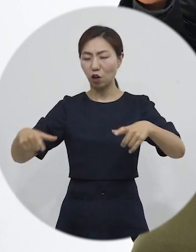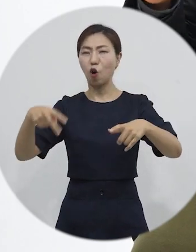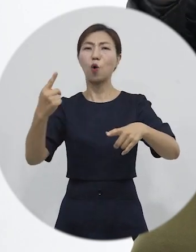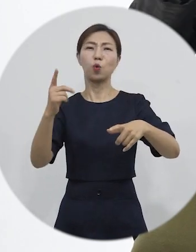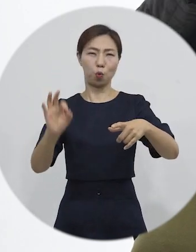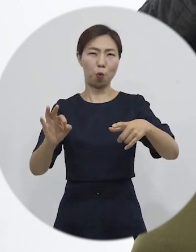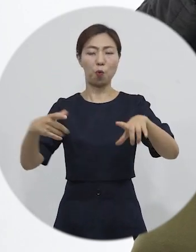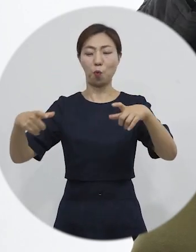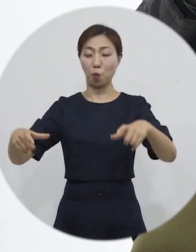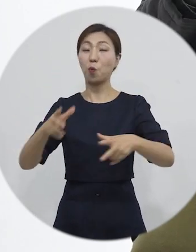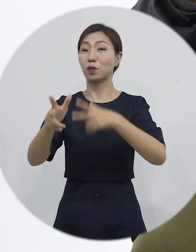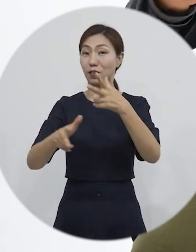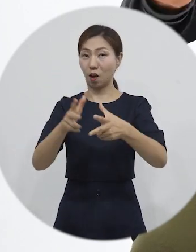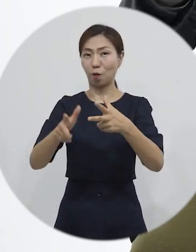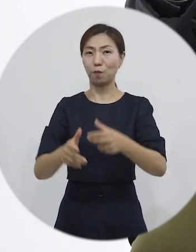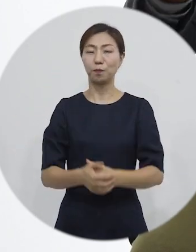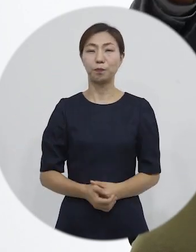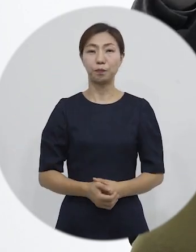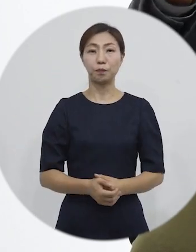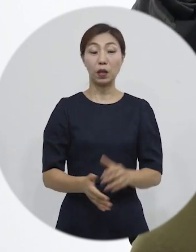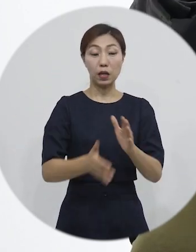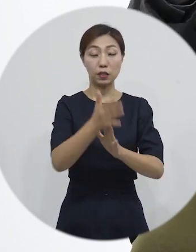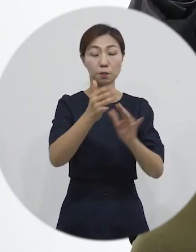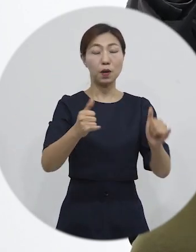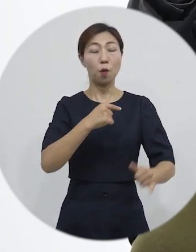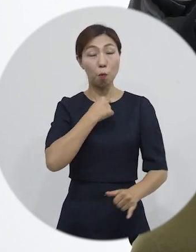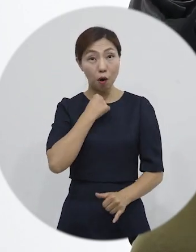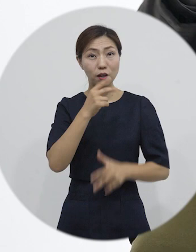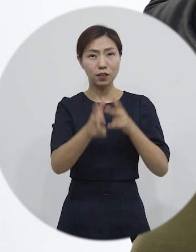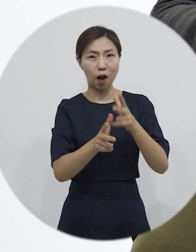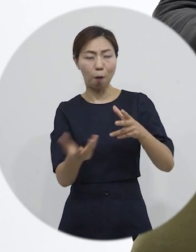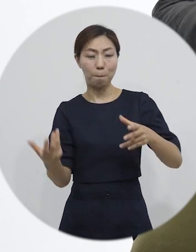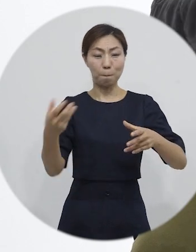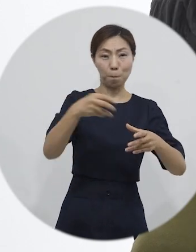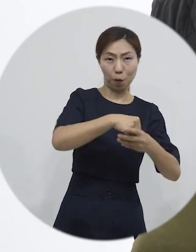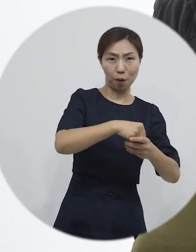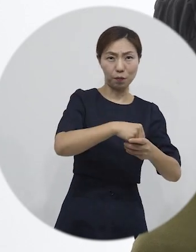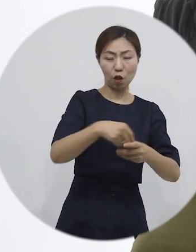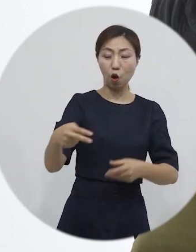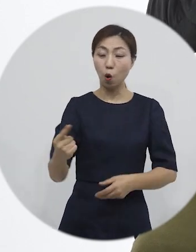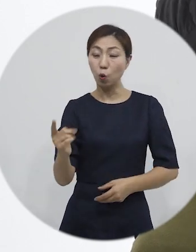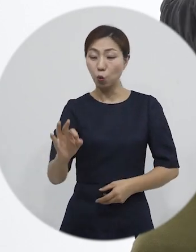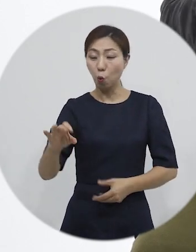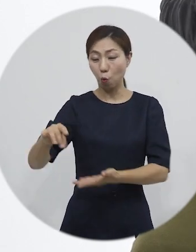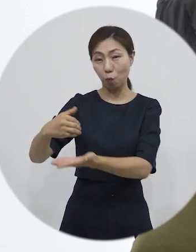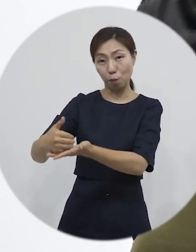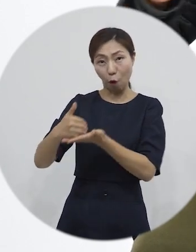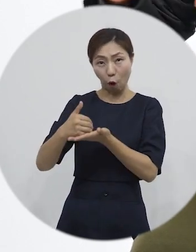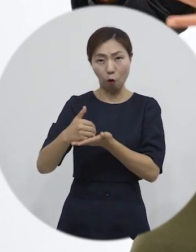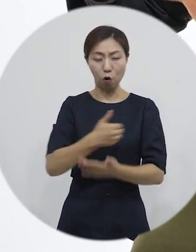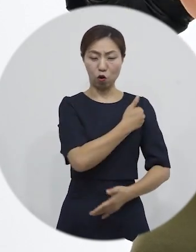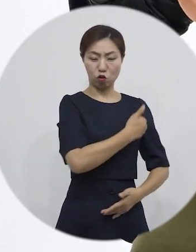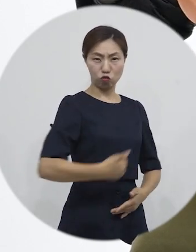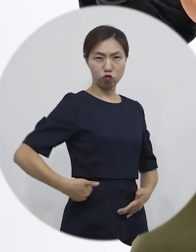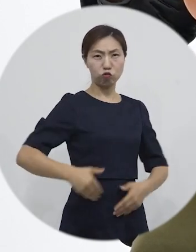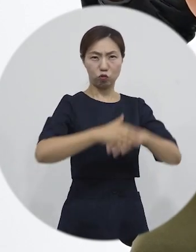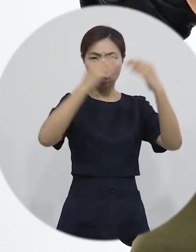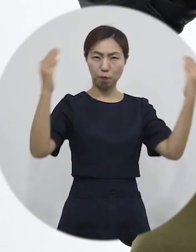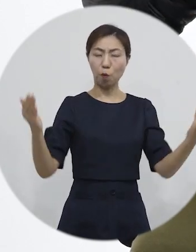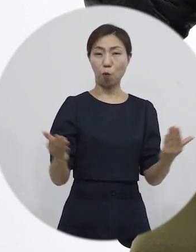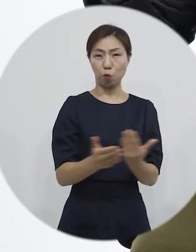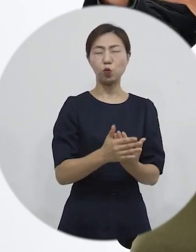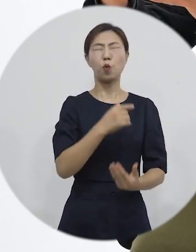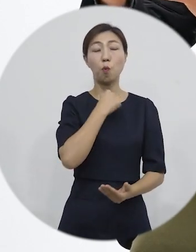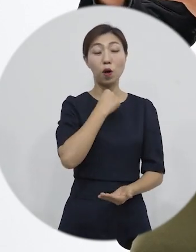그래서 큰 틀로 주민들이 원하는 사업을 반영시켜서 그게 동에서 올라오는 사업의 트랙이 있고 구 전체에